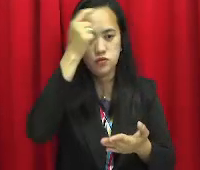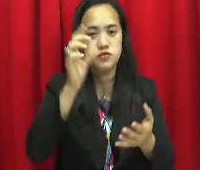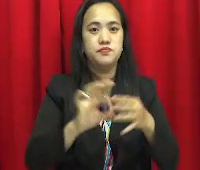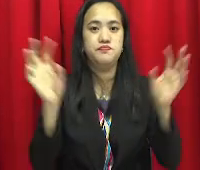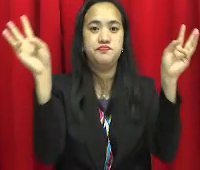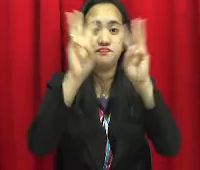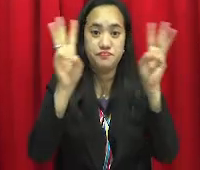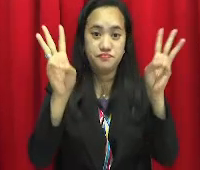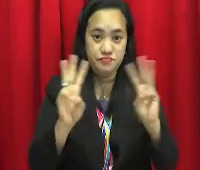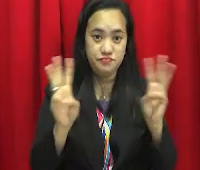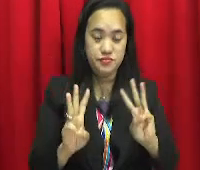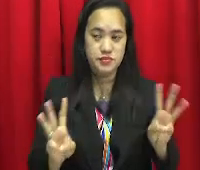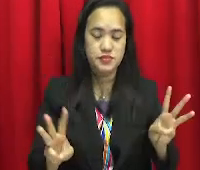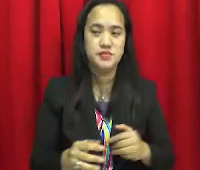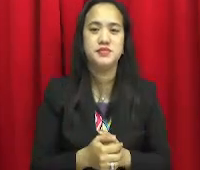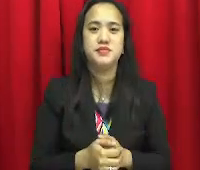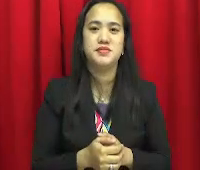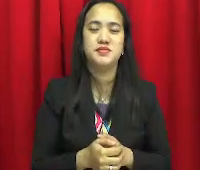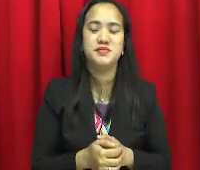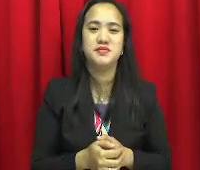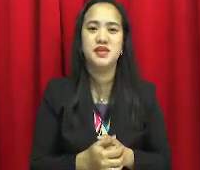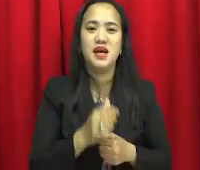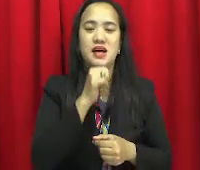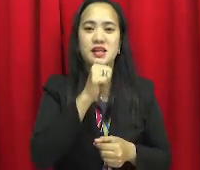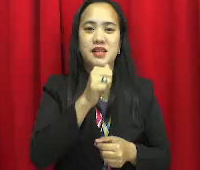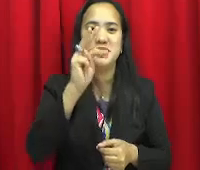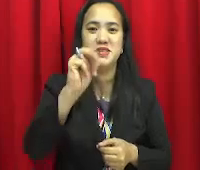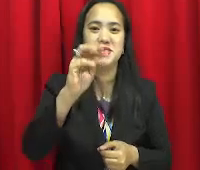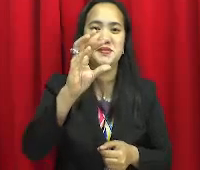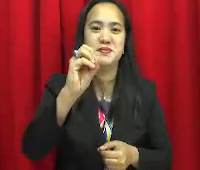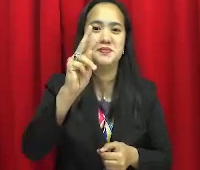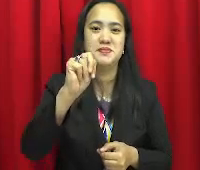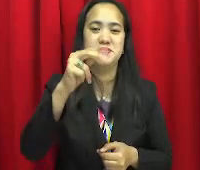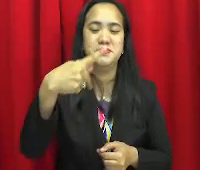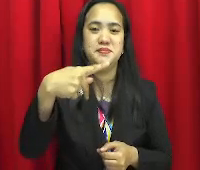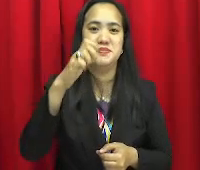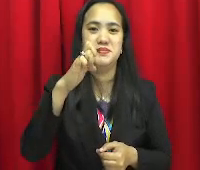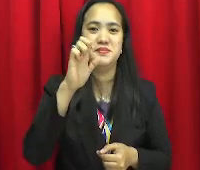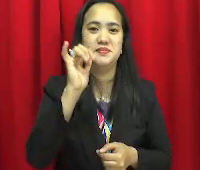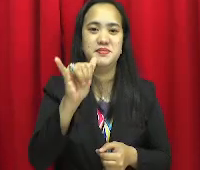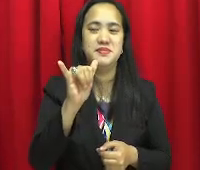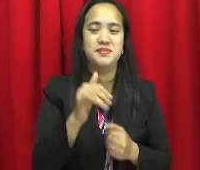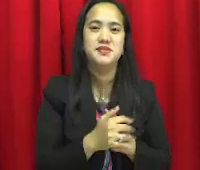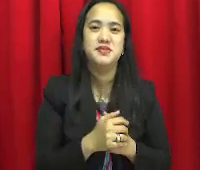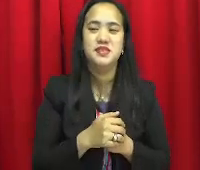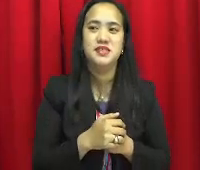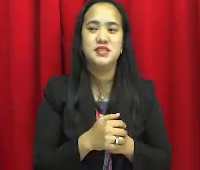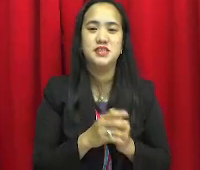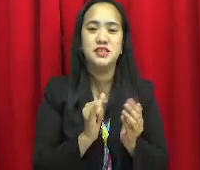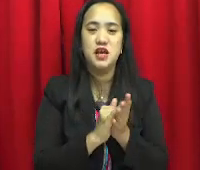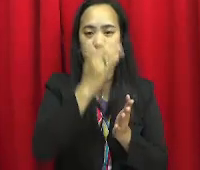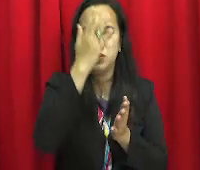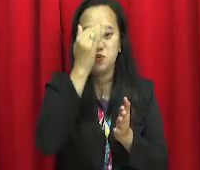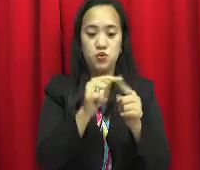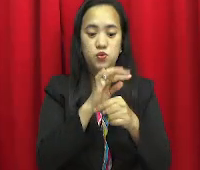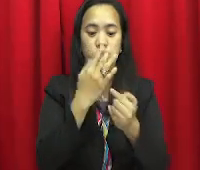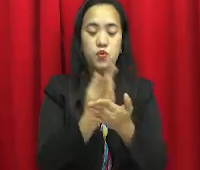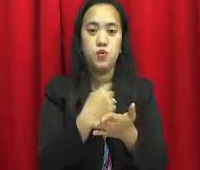kumakapit siya. Kapit talaga. Yun, hindi siya uunggoy-unggoy. Kaya yung mga nagre-relax, mga